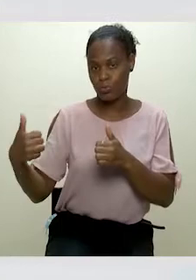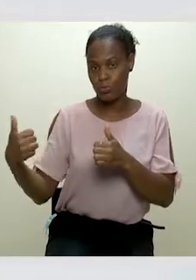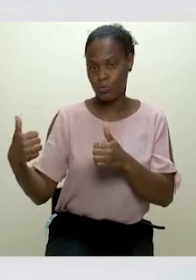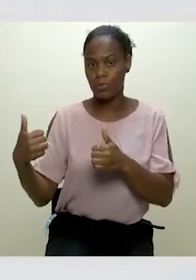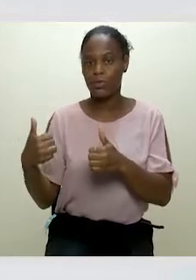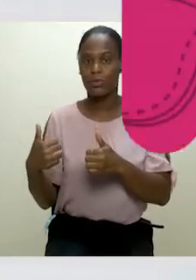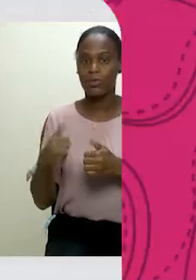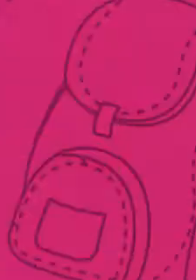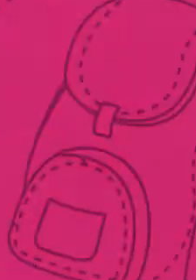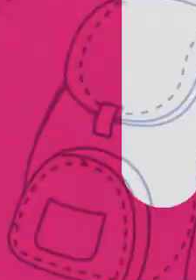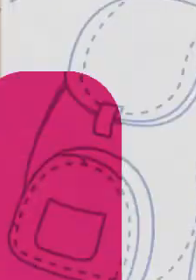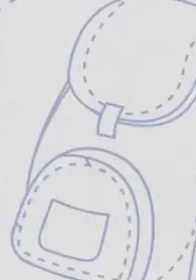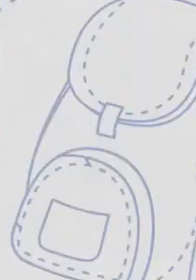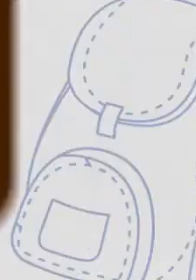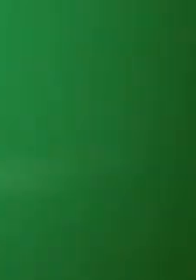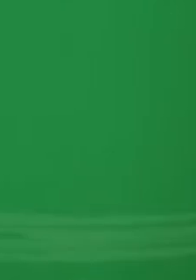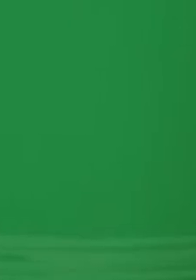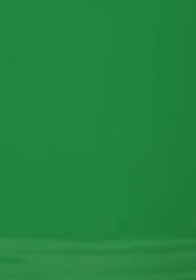vos collègues.